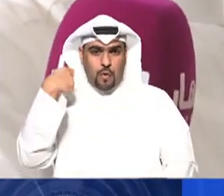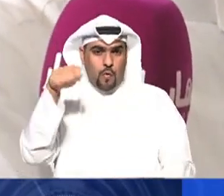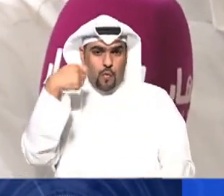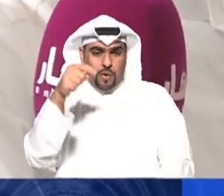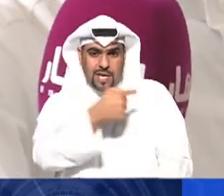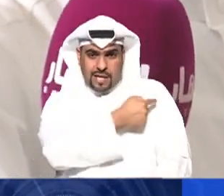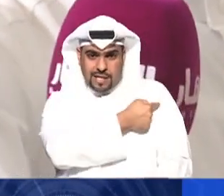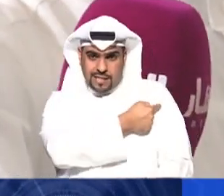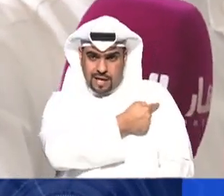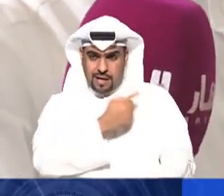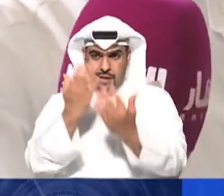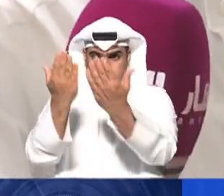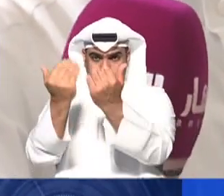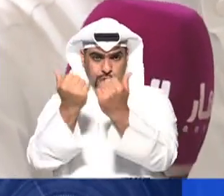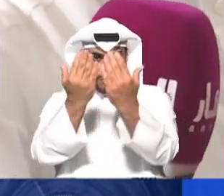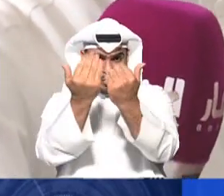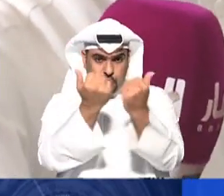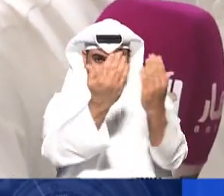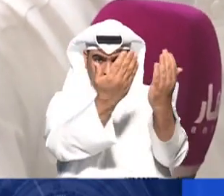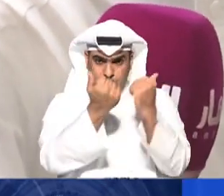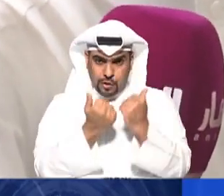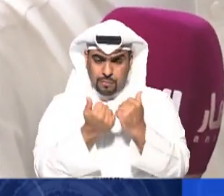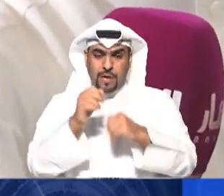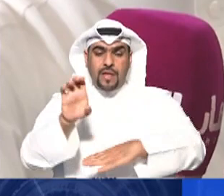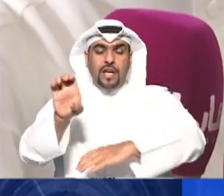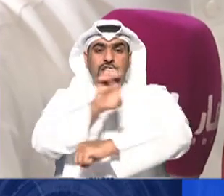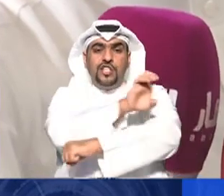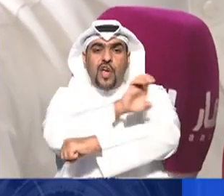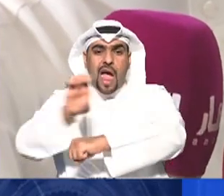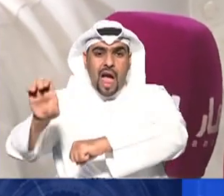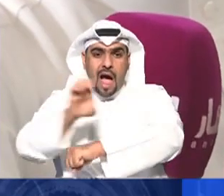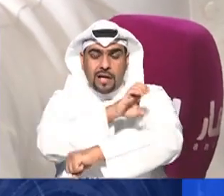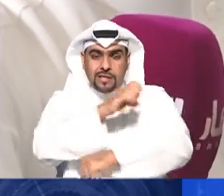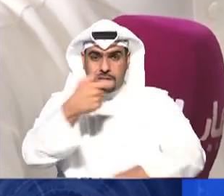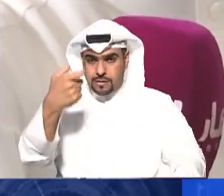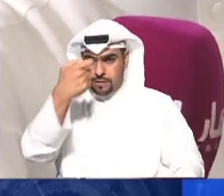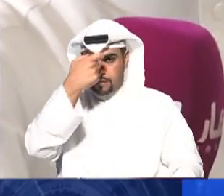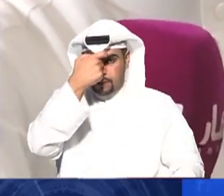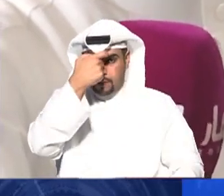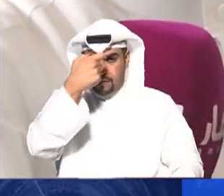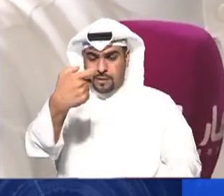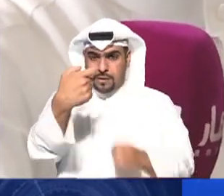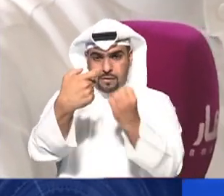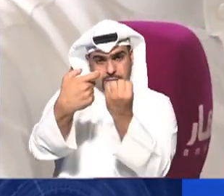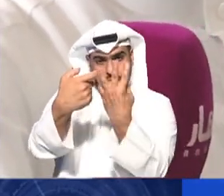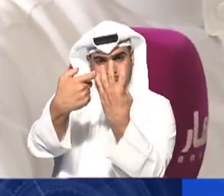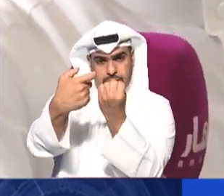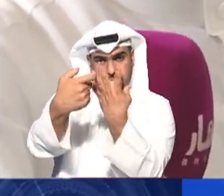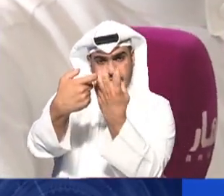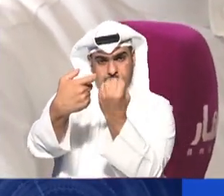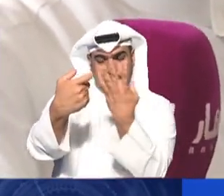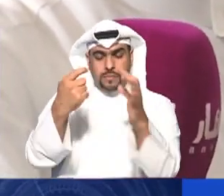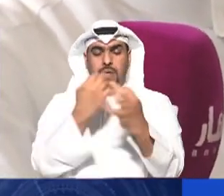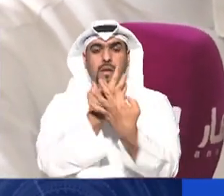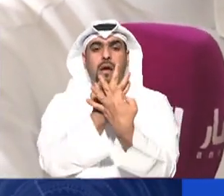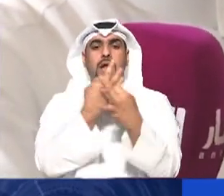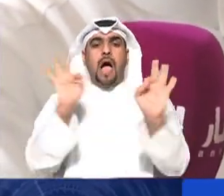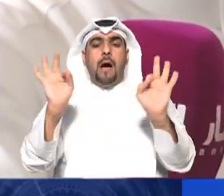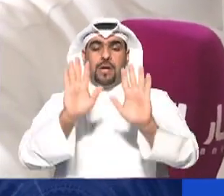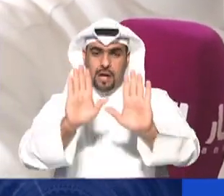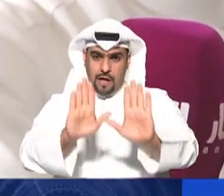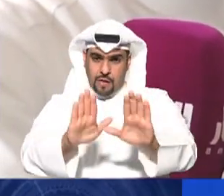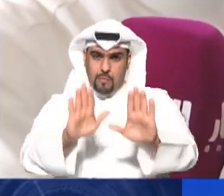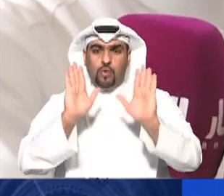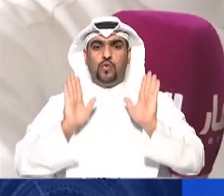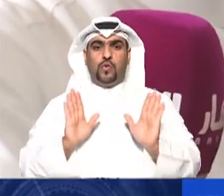كافة أجهزة الفحص الكافية لفحص القادمين من الخارج حتى يبقى الوضع تحت السيطرة